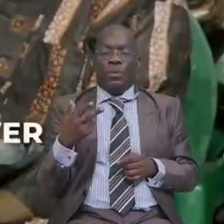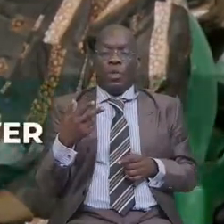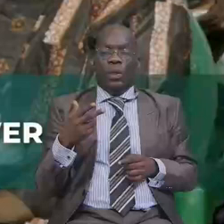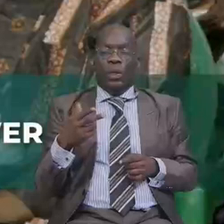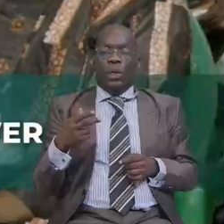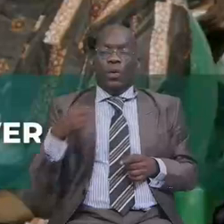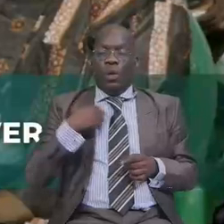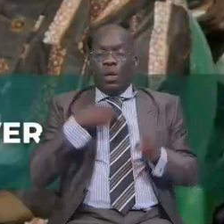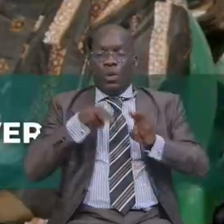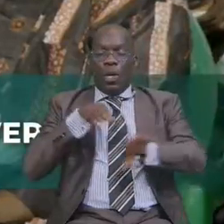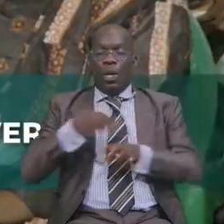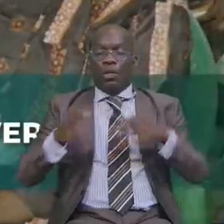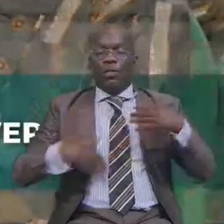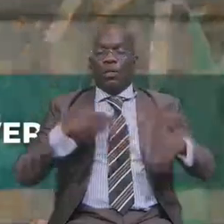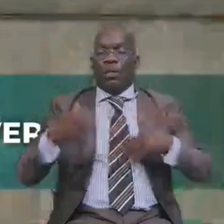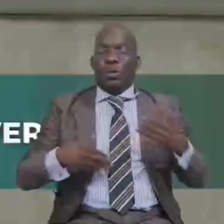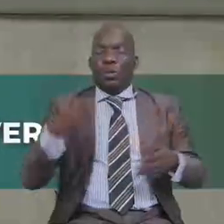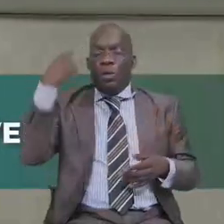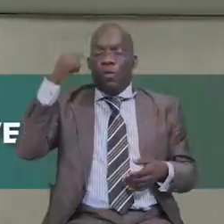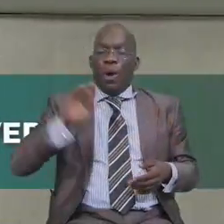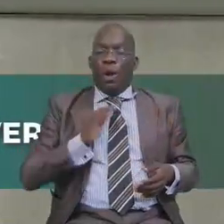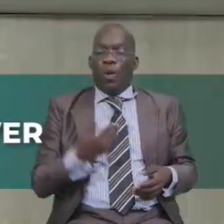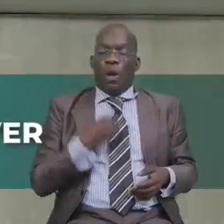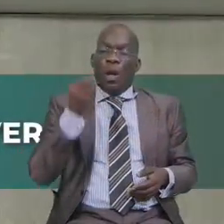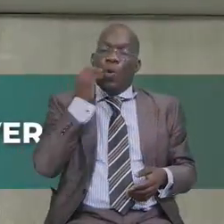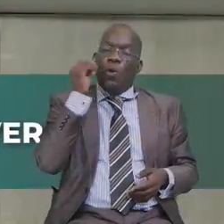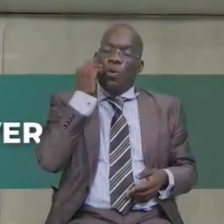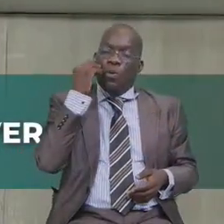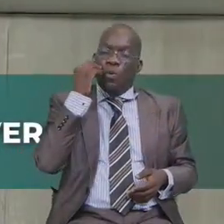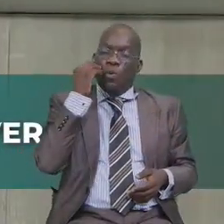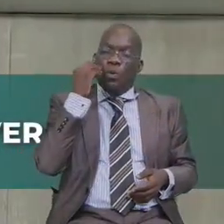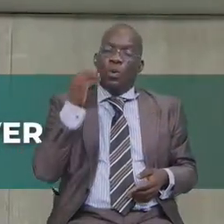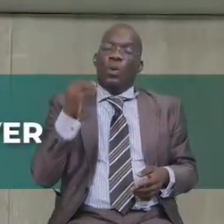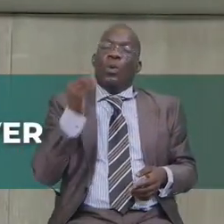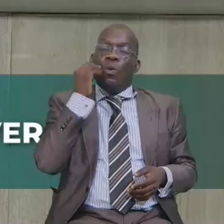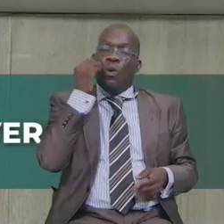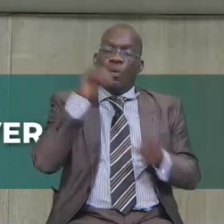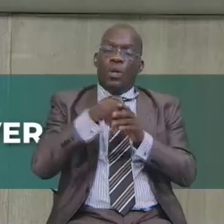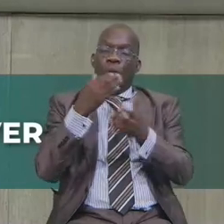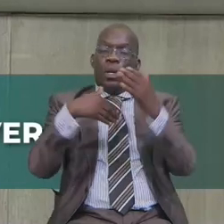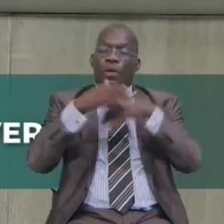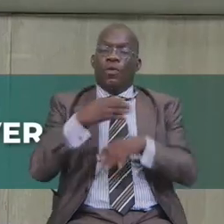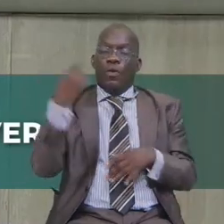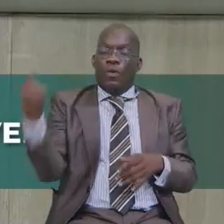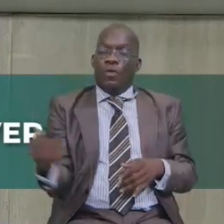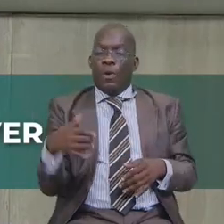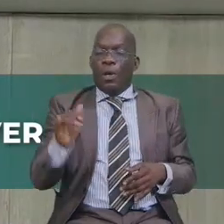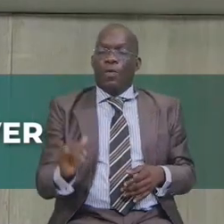éternelle au ciel. pour